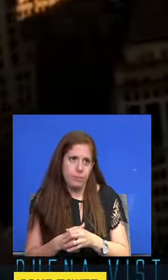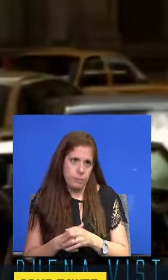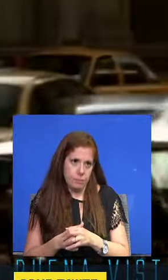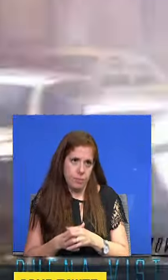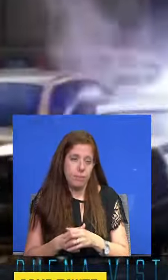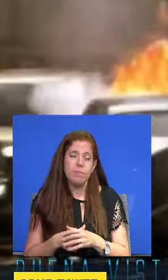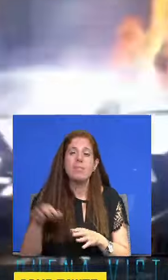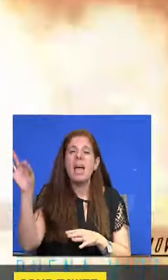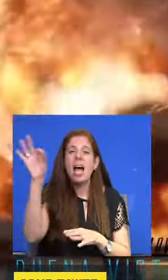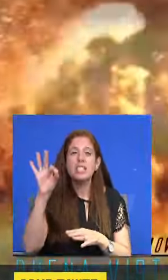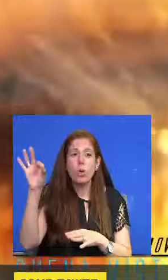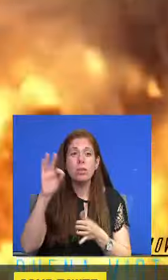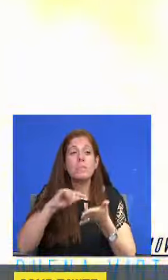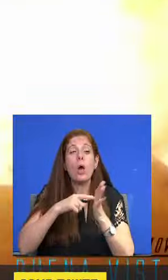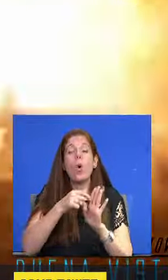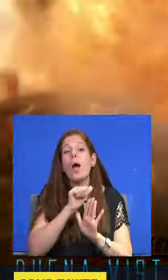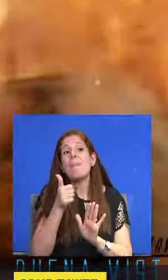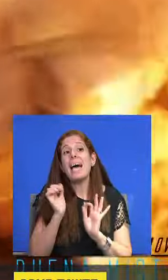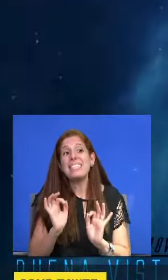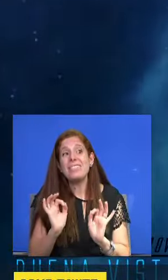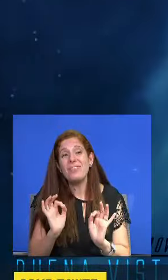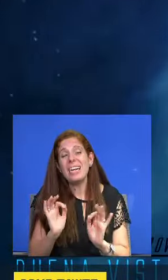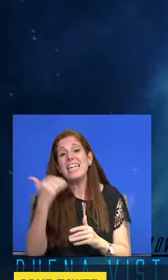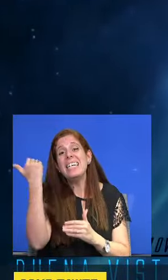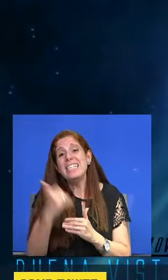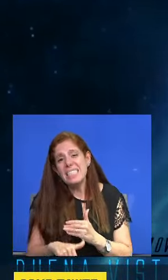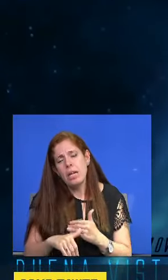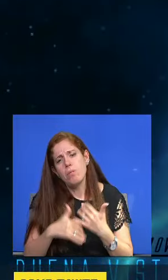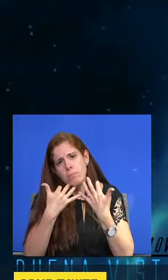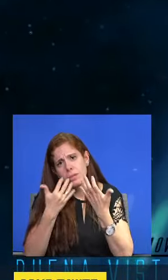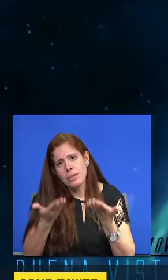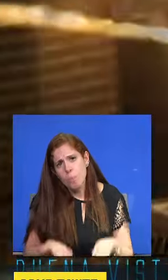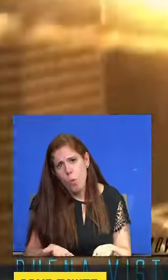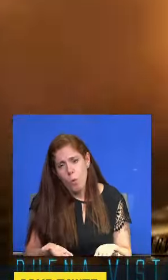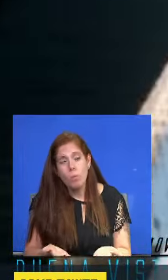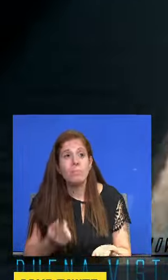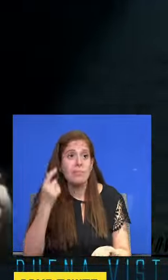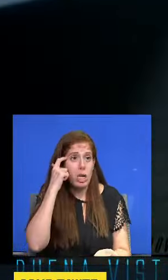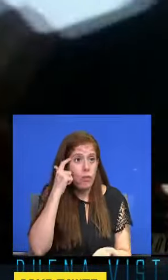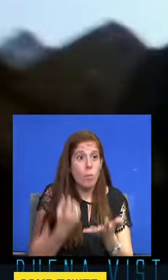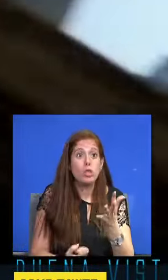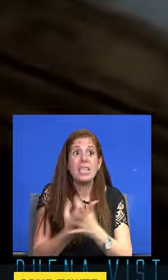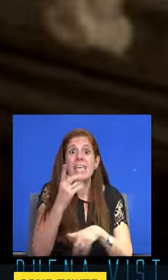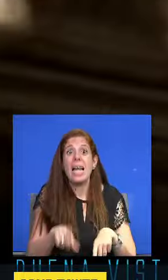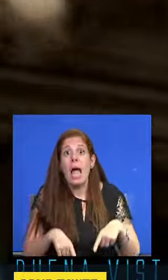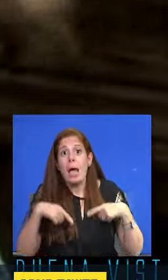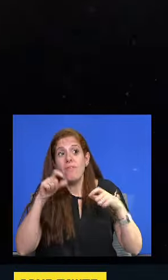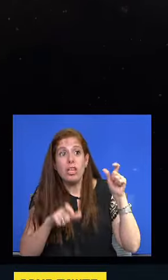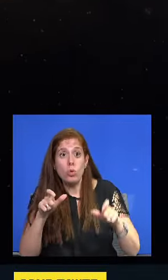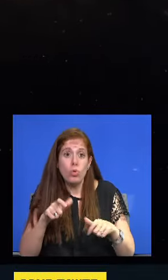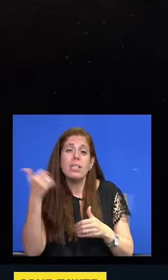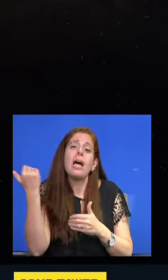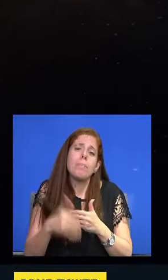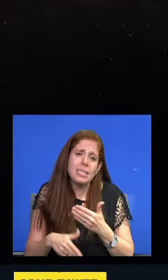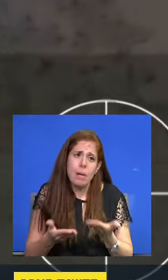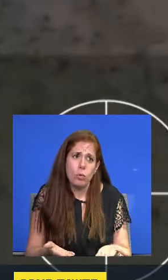אסטרואידים הם הגורם הסביר ביותר לסיים את הסיפור שלנו כאן. תחשבו על זה, מה שכנראה יצר את החיים, האנושות, גם יסיים אותם.